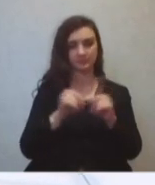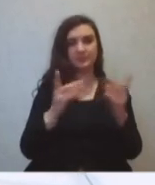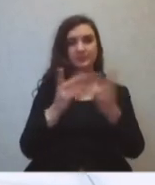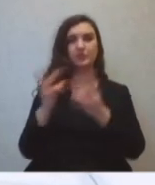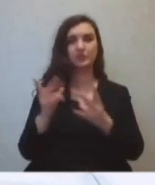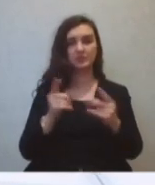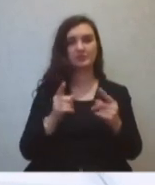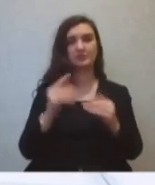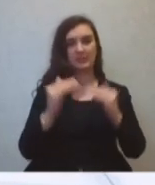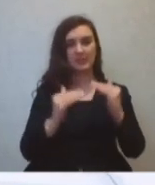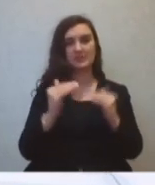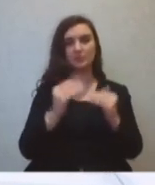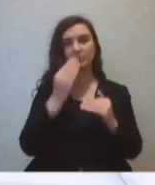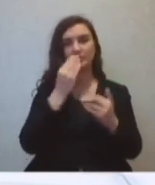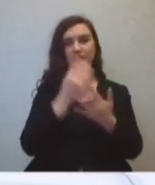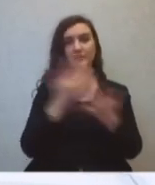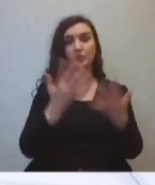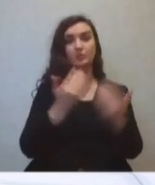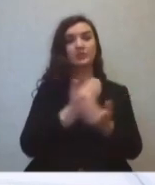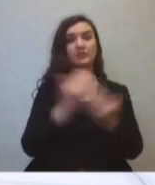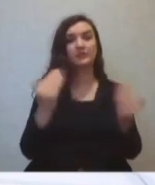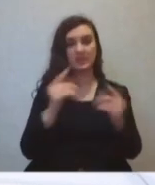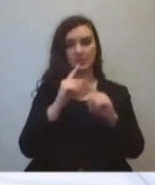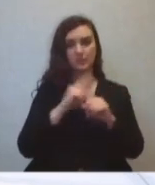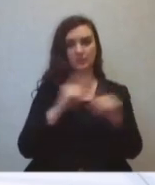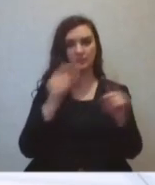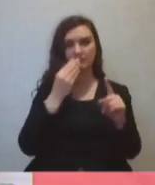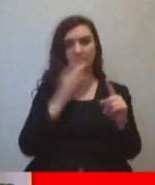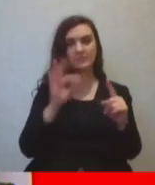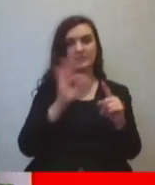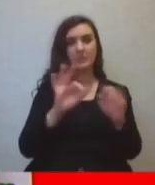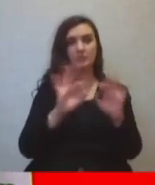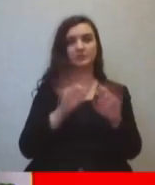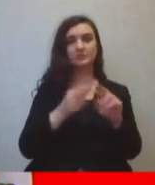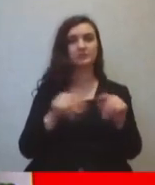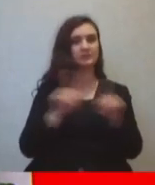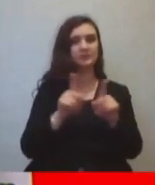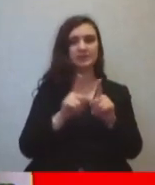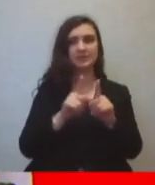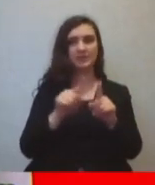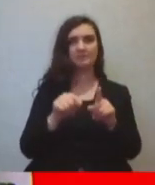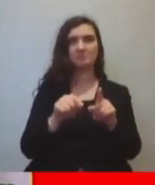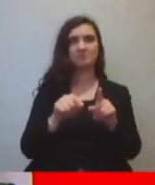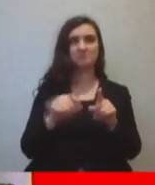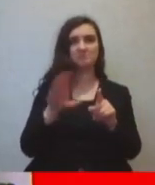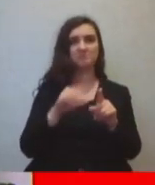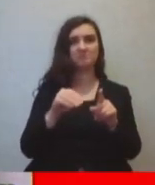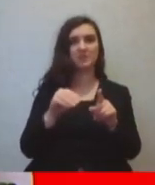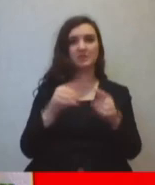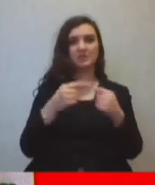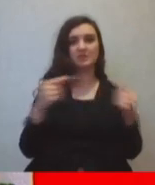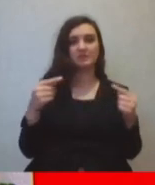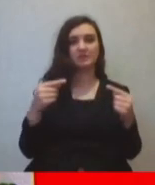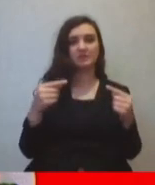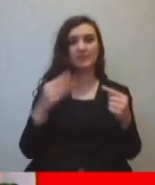ჭირდებათ დაბალანსებული კვება. და თუ თქვენ განსაკუთრებულ კვებაზე ისაუბრებთ, ეს ისეთივე სტიგმატიზაციაა, როგორც ნებისმიერი სხვა